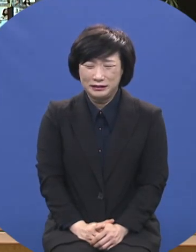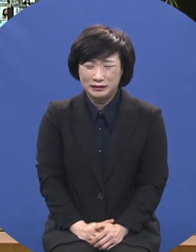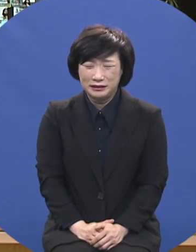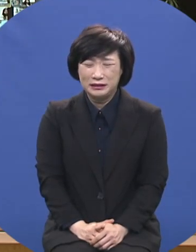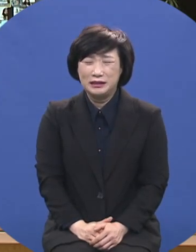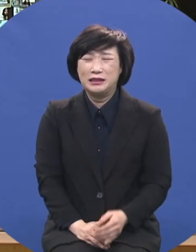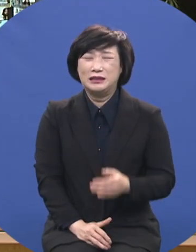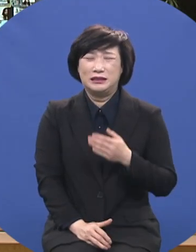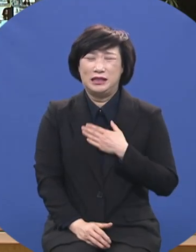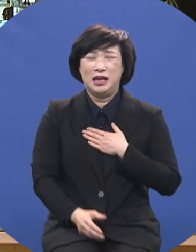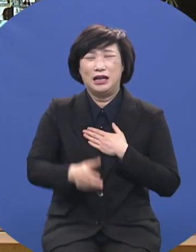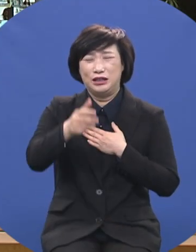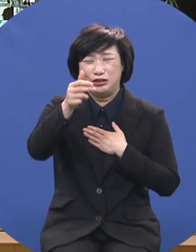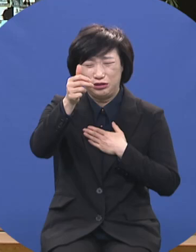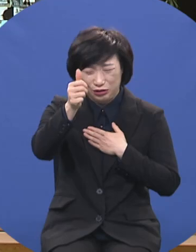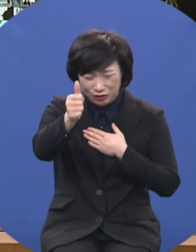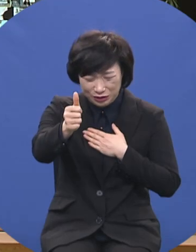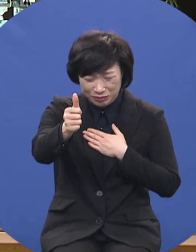대주님,